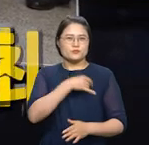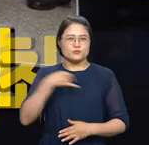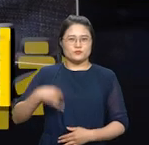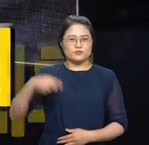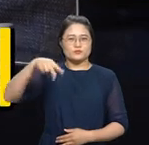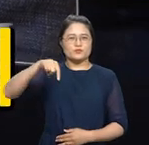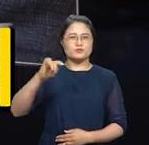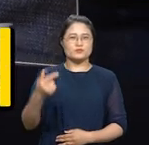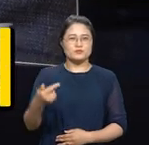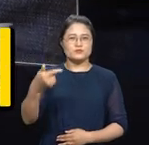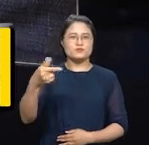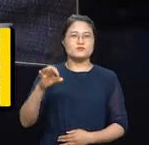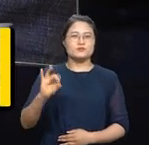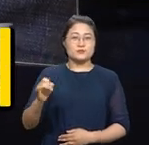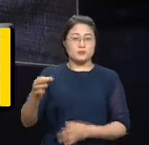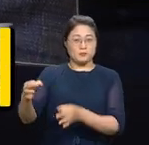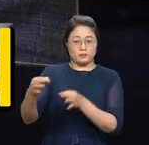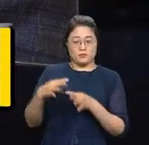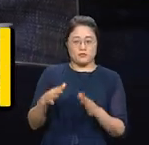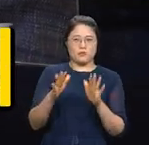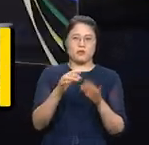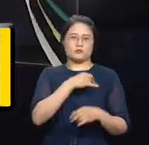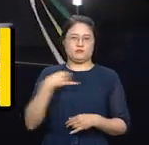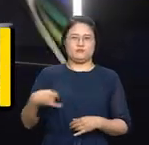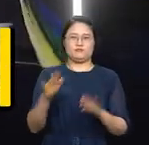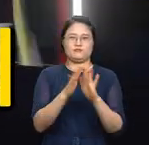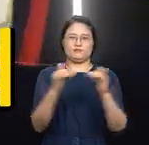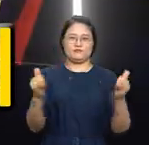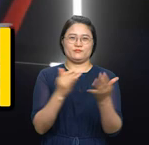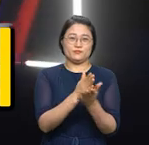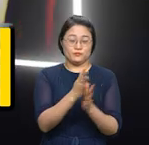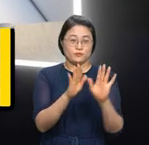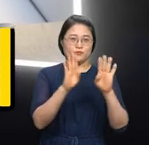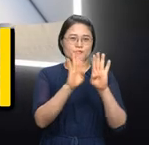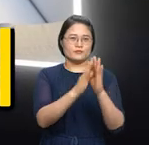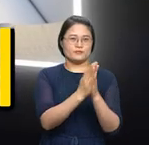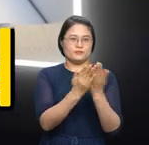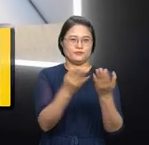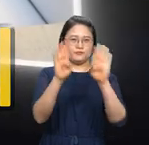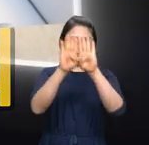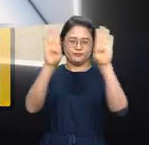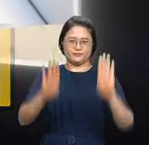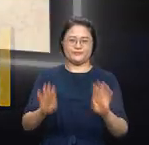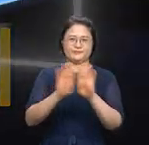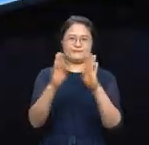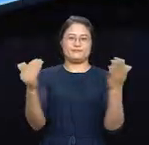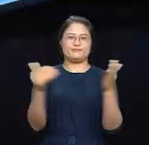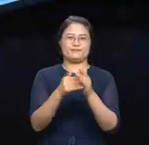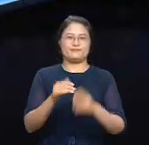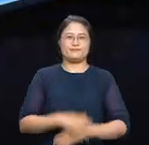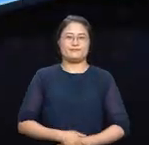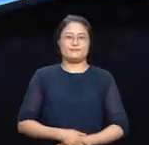국제자매도시인 중국 후베이성 샌닝시에서 기증한 중국 인문학도서 전시회 개막식을 열었습니다.